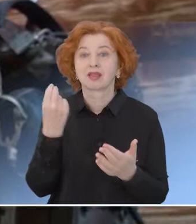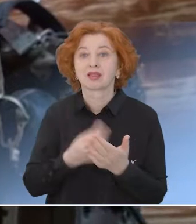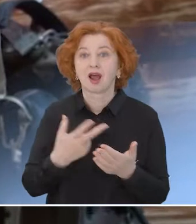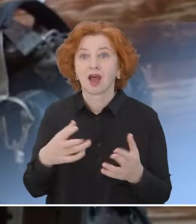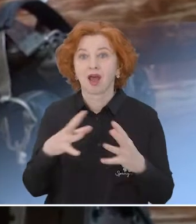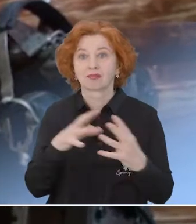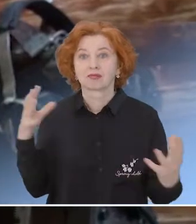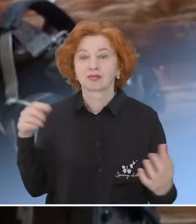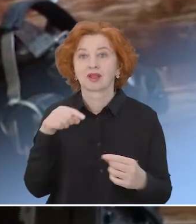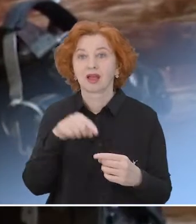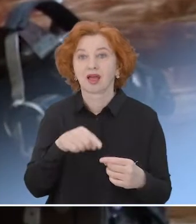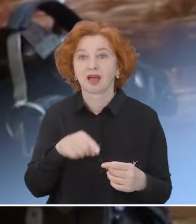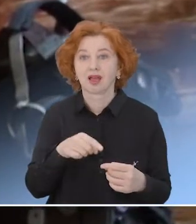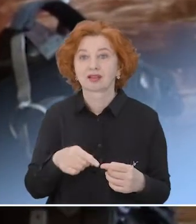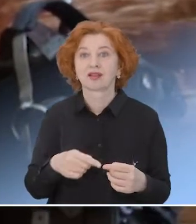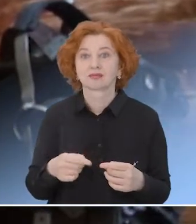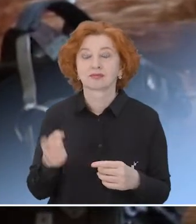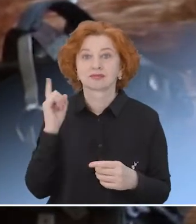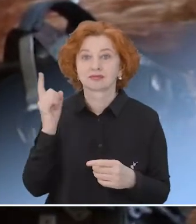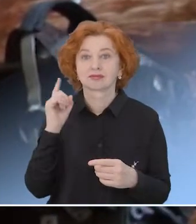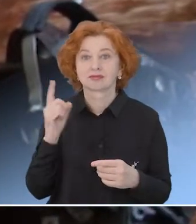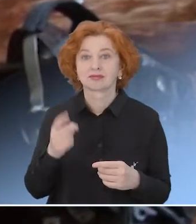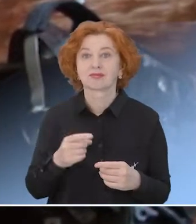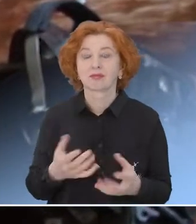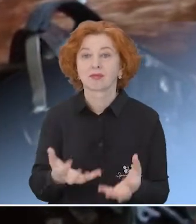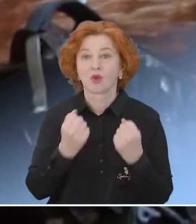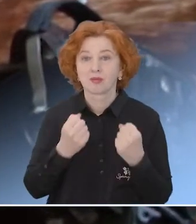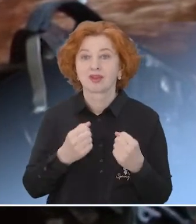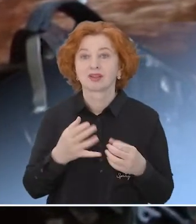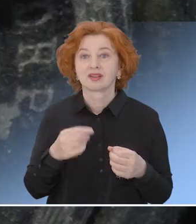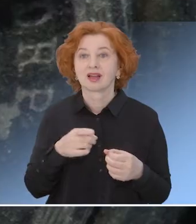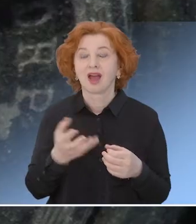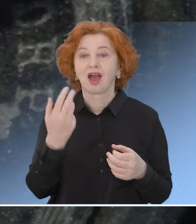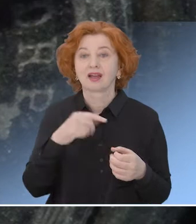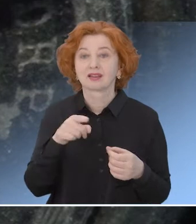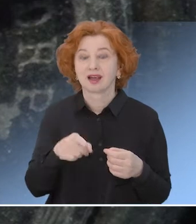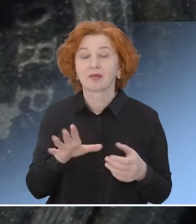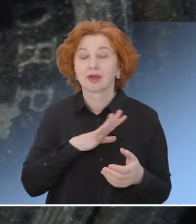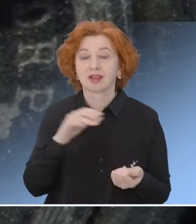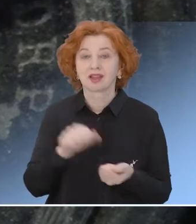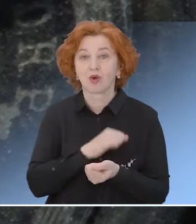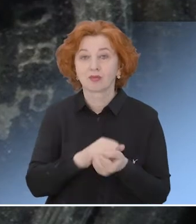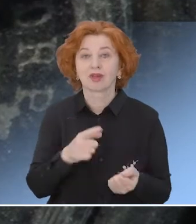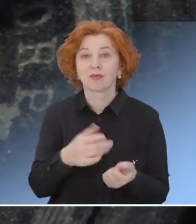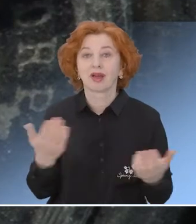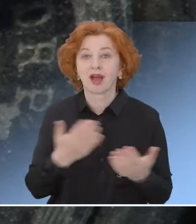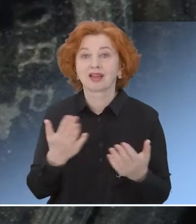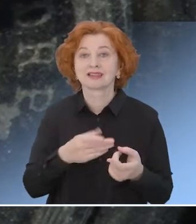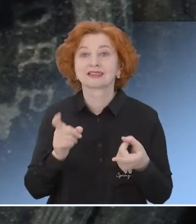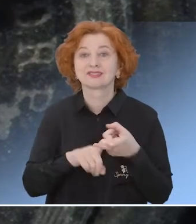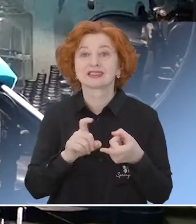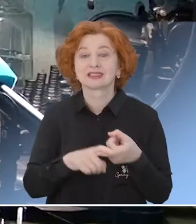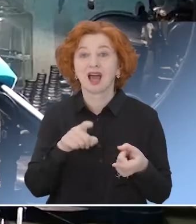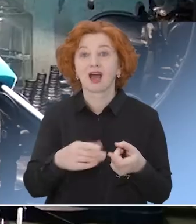Самая дорогая реликвия – фотоаппарат, добытый дедом Александра Высоцкого у фашистов. Были когда в Сандате немцы, там какие-то